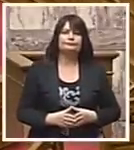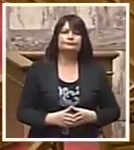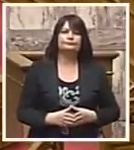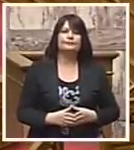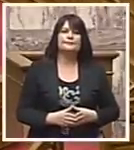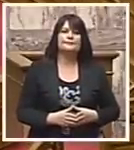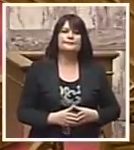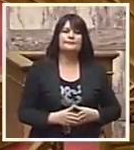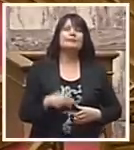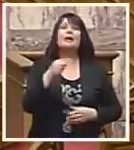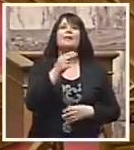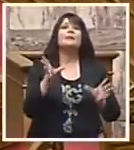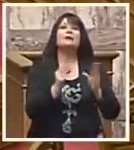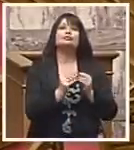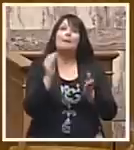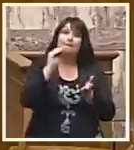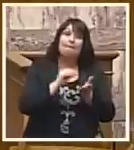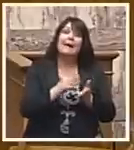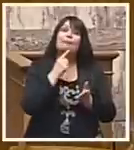Προέδρου. Και έρχομαι στο θέμα της λεγόμενης